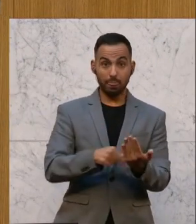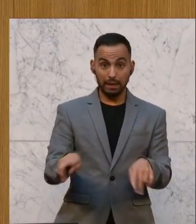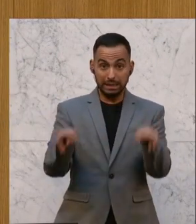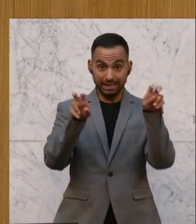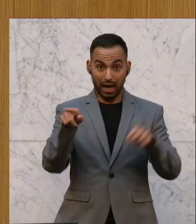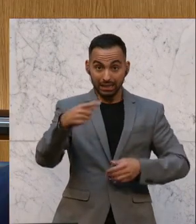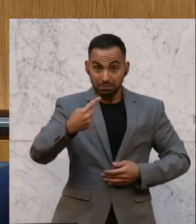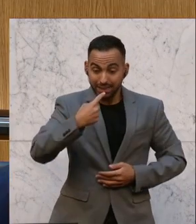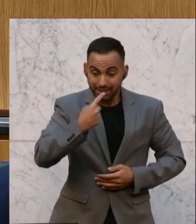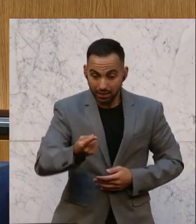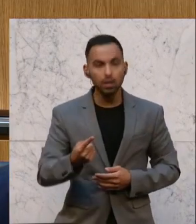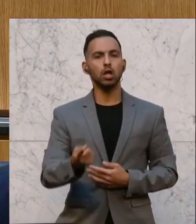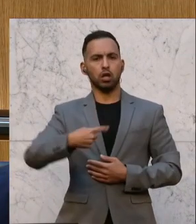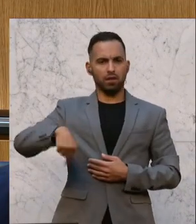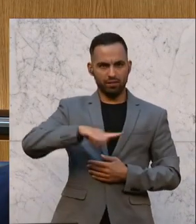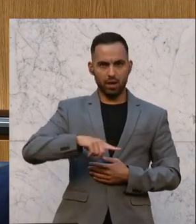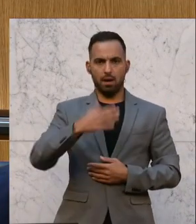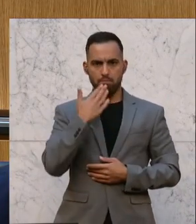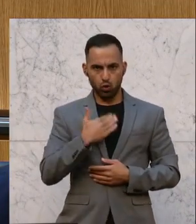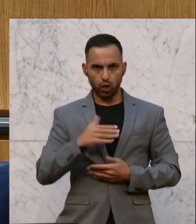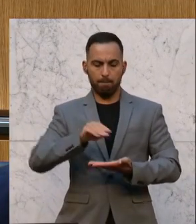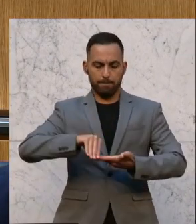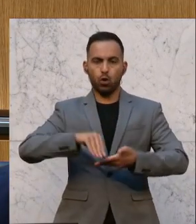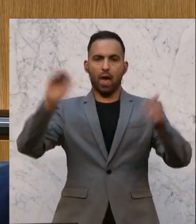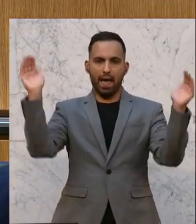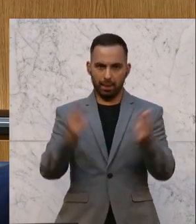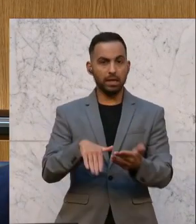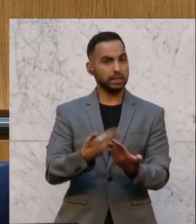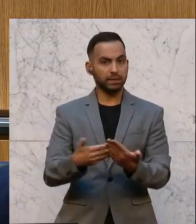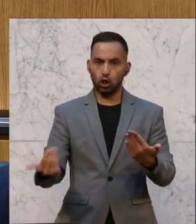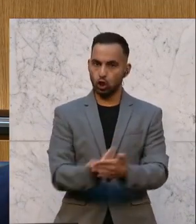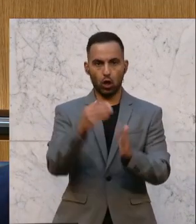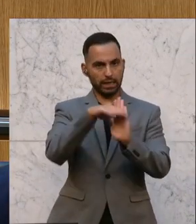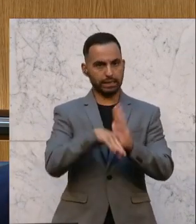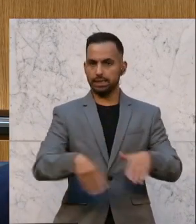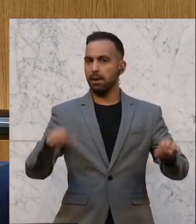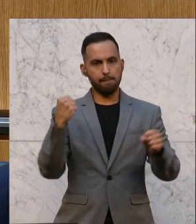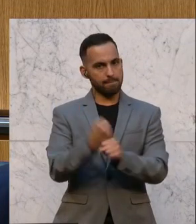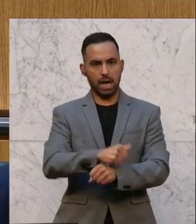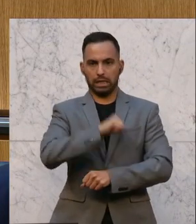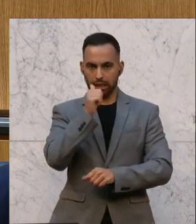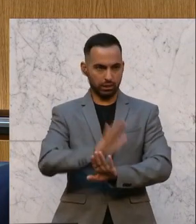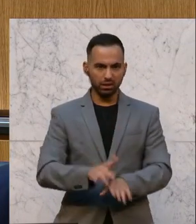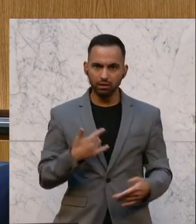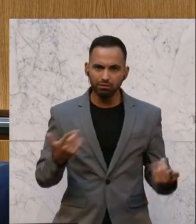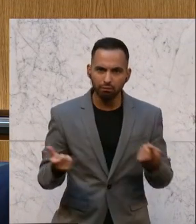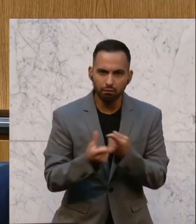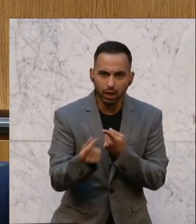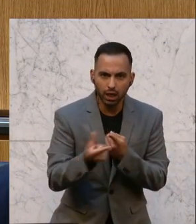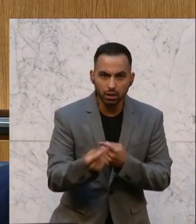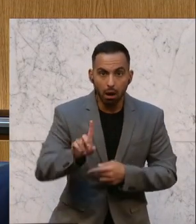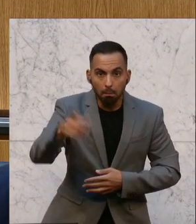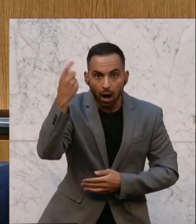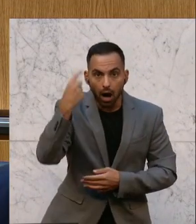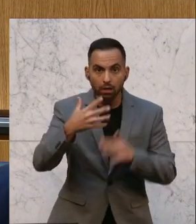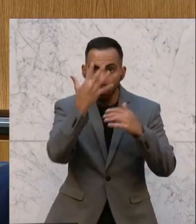Zitat gesagt, wir wollen die Bürokratie eindämmen, deswegen machen wir keine neuen Gesetze. Ja, immer gedacht, das ist ein schlechter Scherz, aber Sie meinen